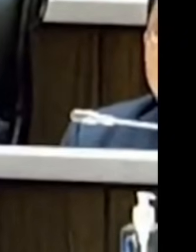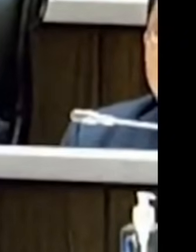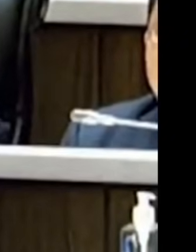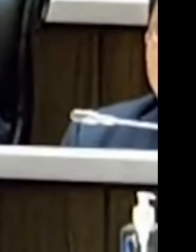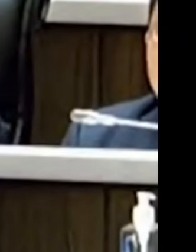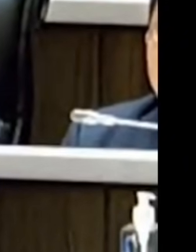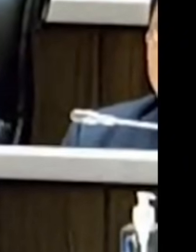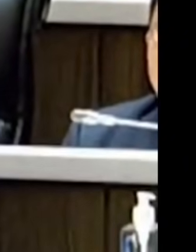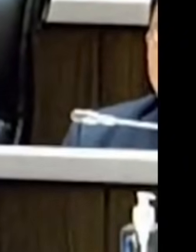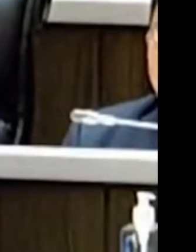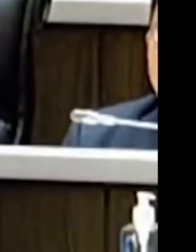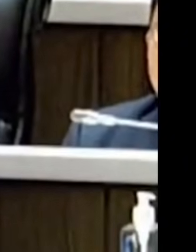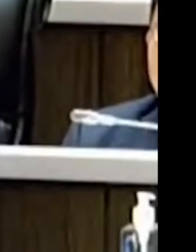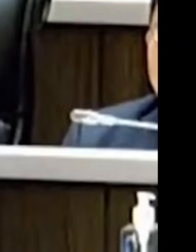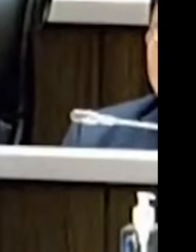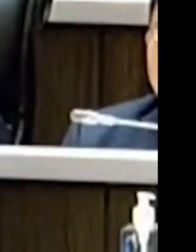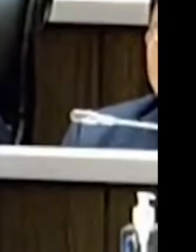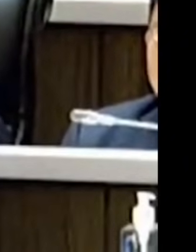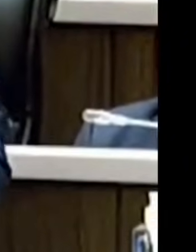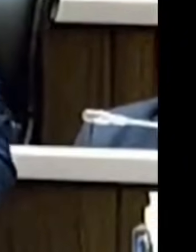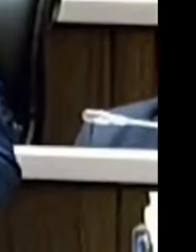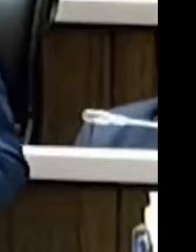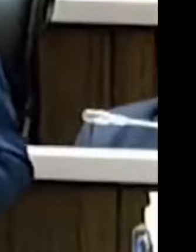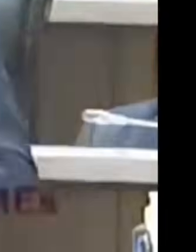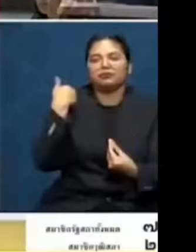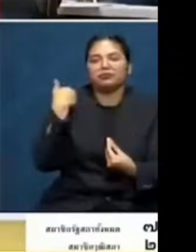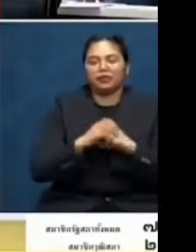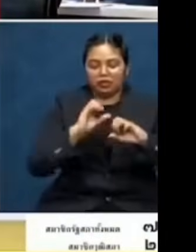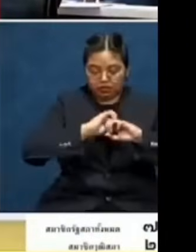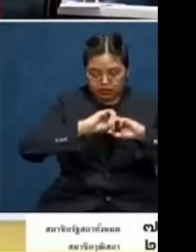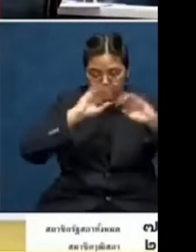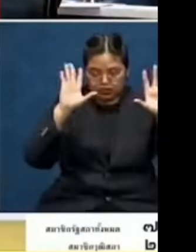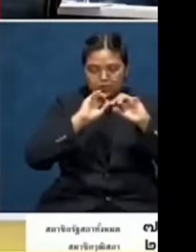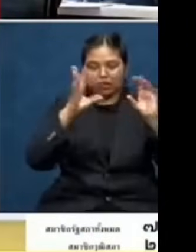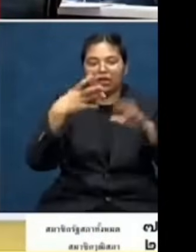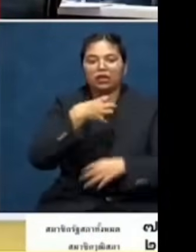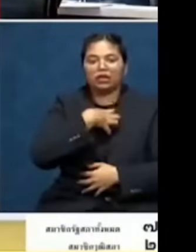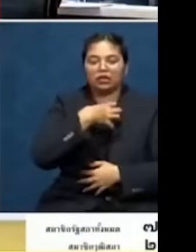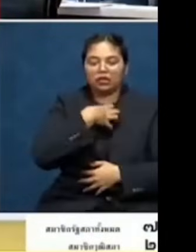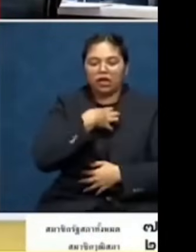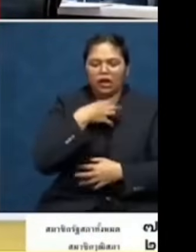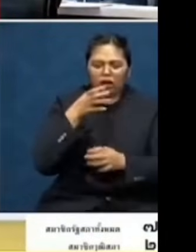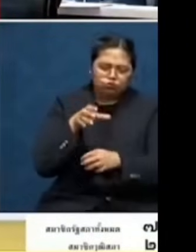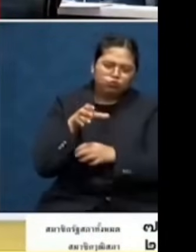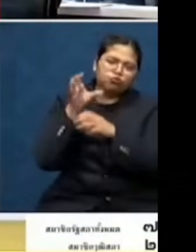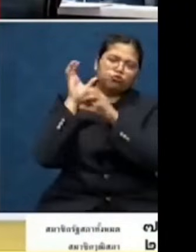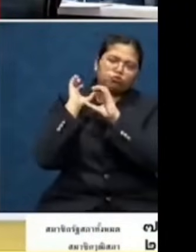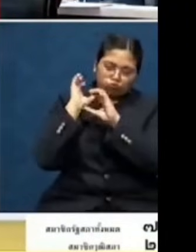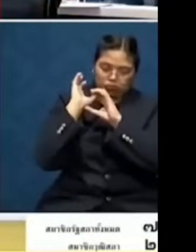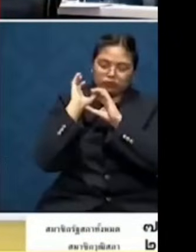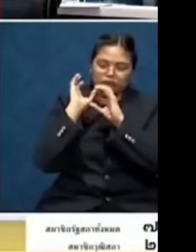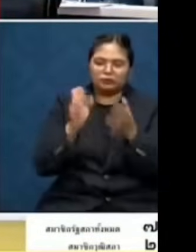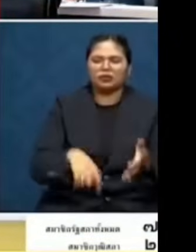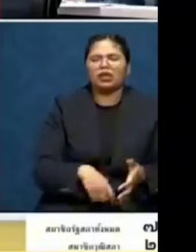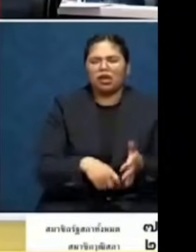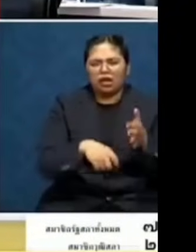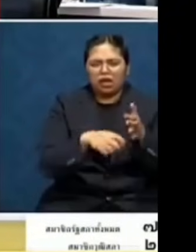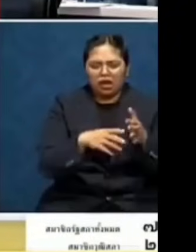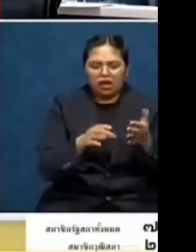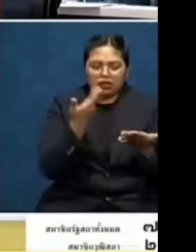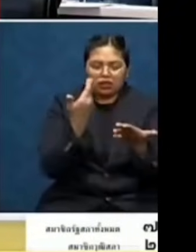การกระจายรายได้ที่มากขึ้นในเศรษฐกิจไทยด้วยครับเอาที่ชัดเจนเลยครับคือผมอยากให้มีการทบทวนเงื่อนไขในโครงการเติมเ